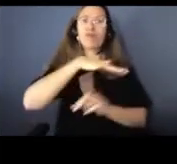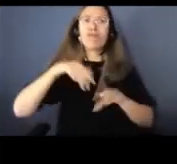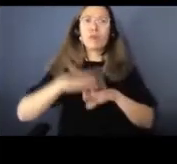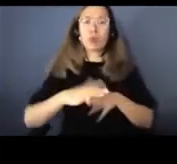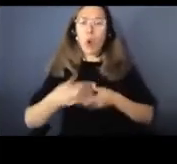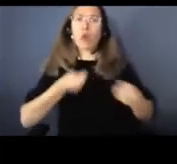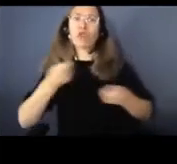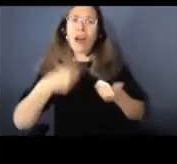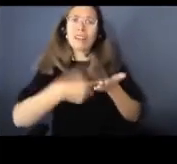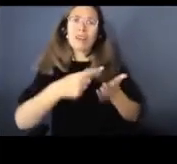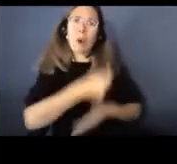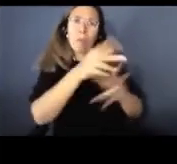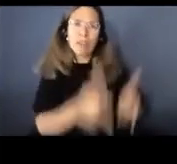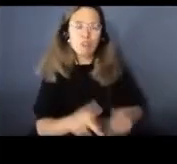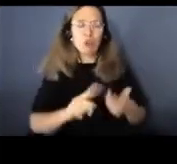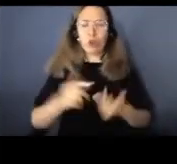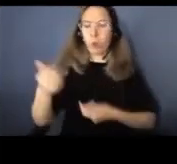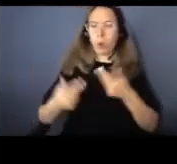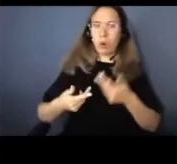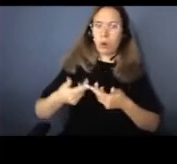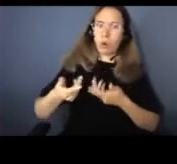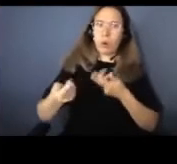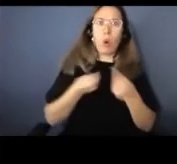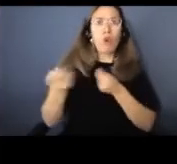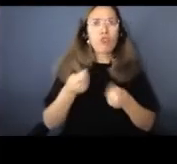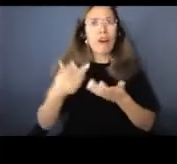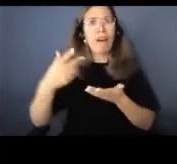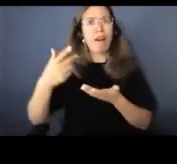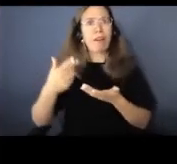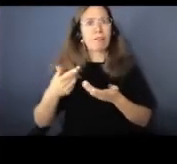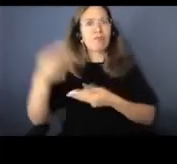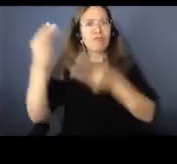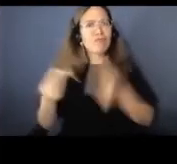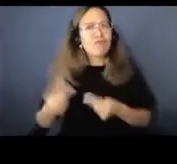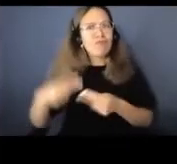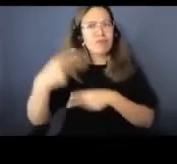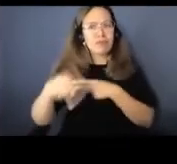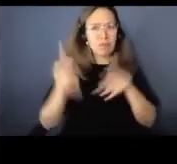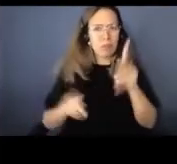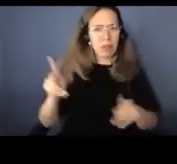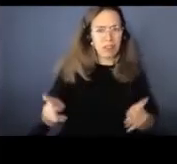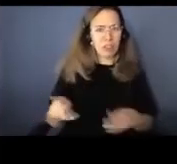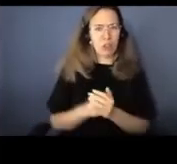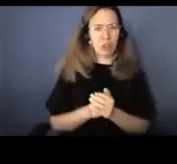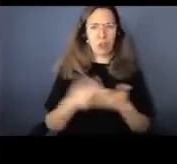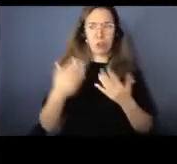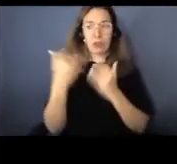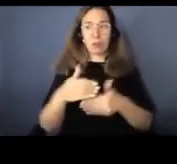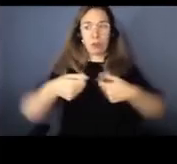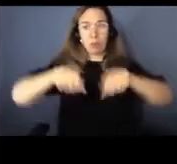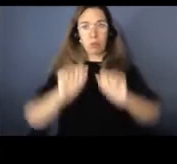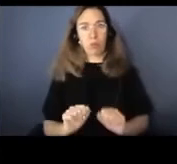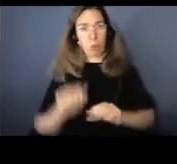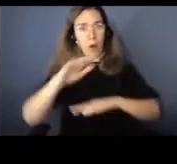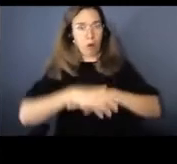bien d'autrui ou d'administration d'une fiducie, justement, et qui limite vraiment les pouvoirs qu'on peut avoir